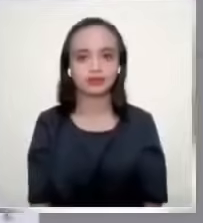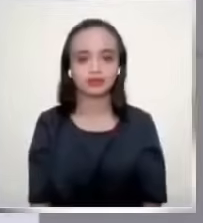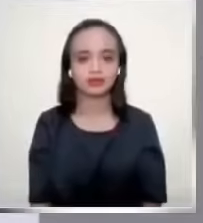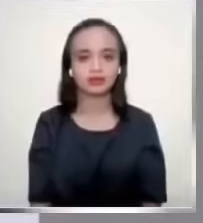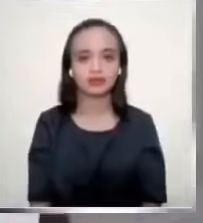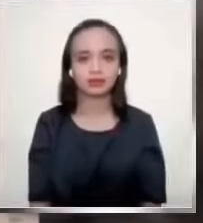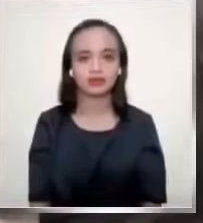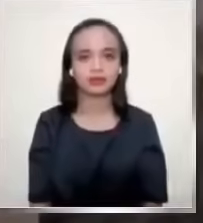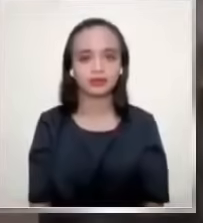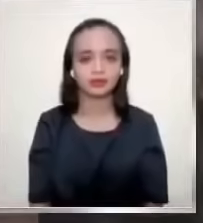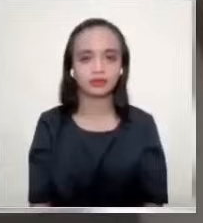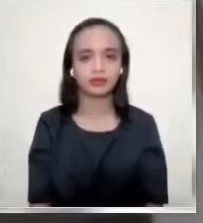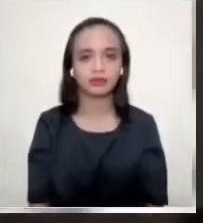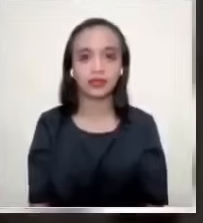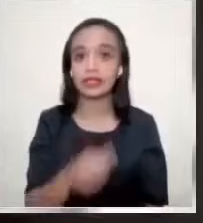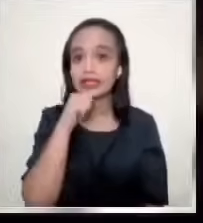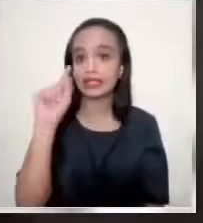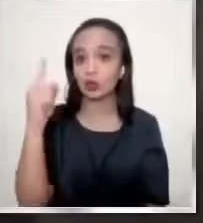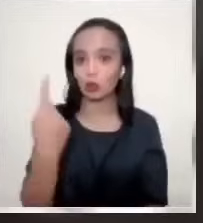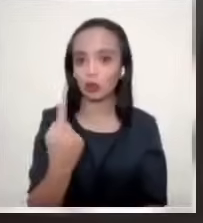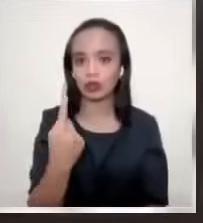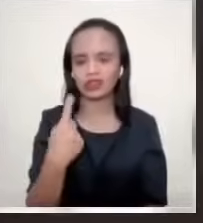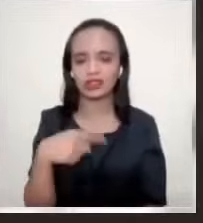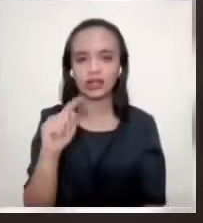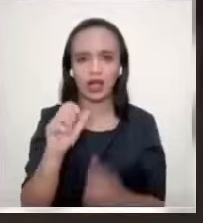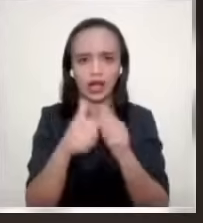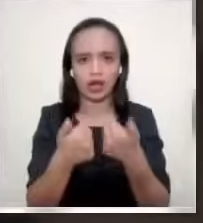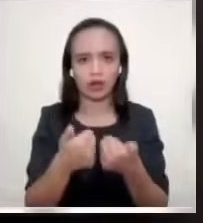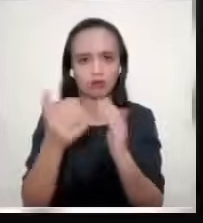Hindi lang matinik sa paghawak ng baril.